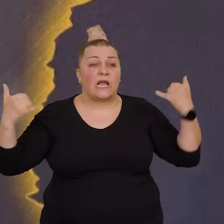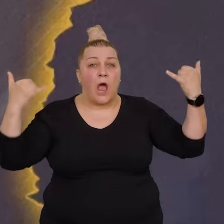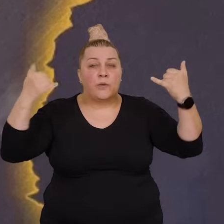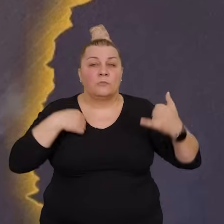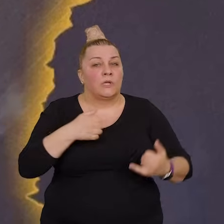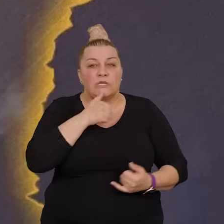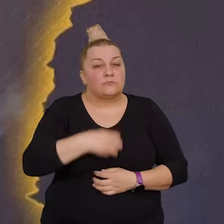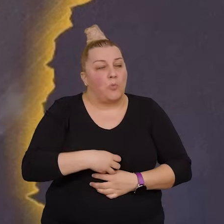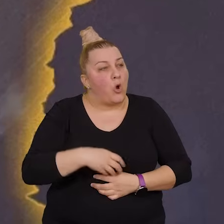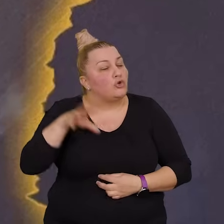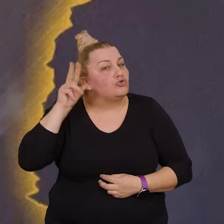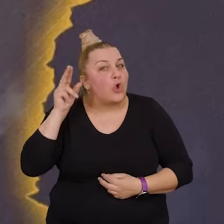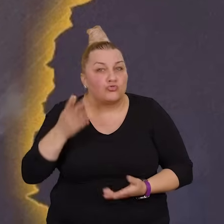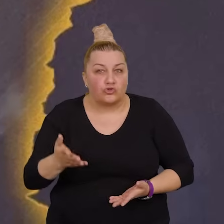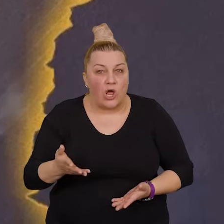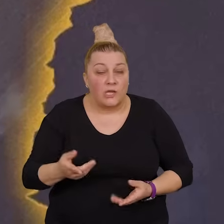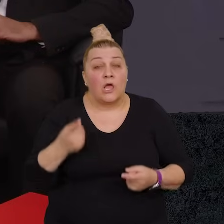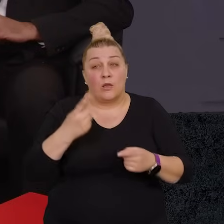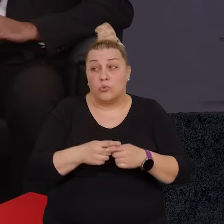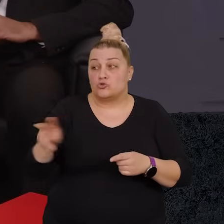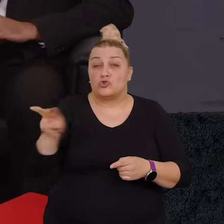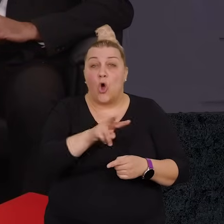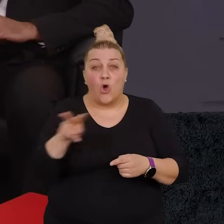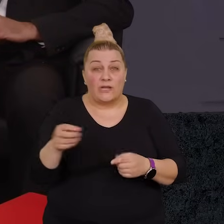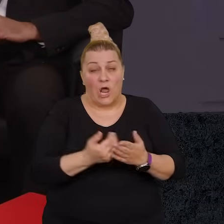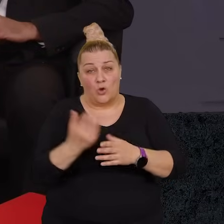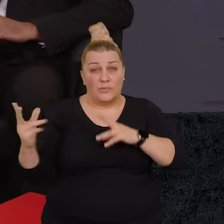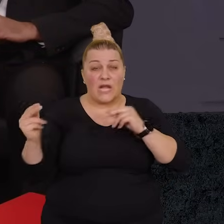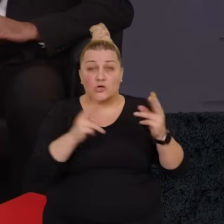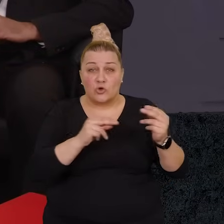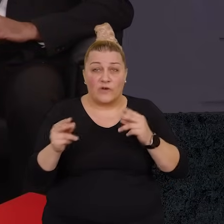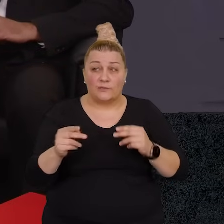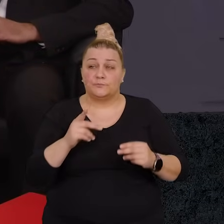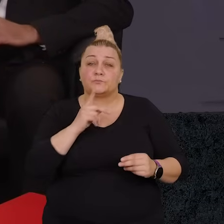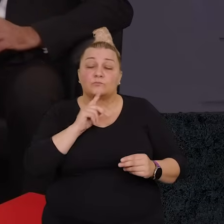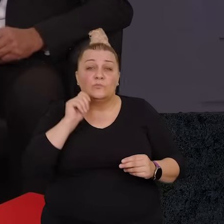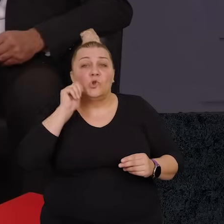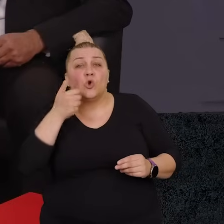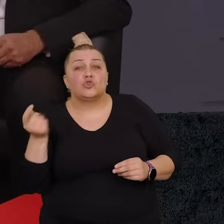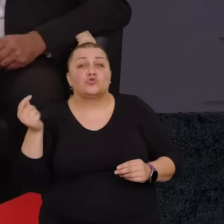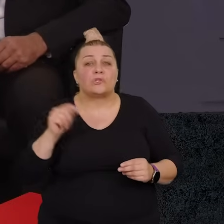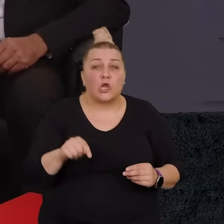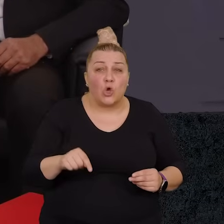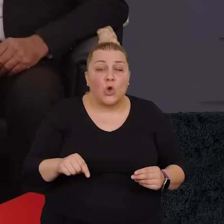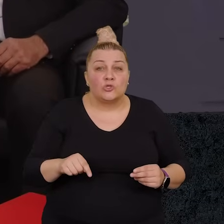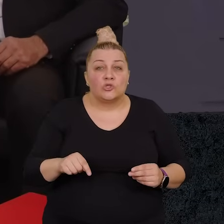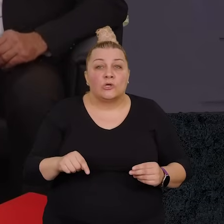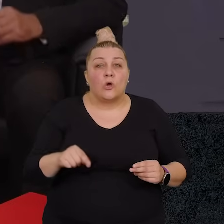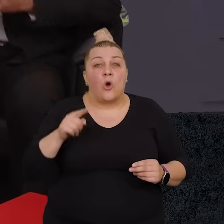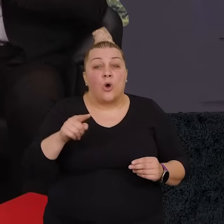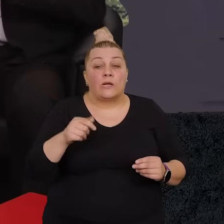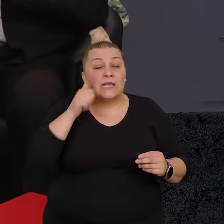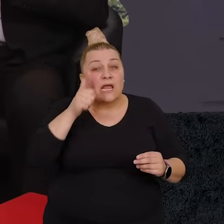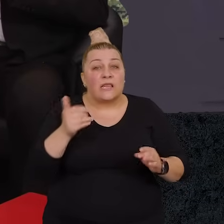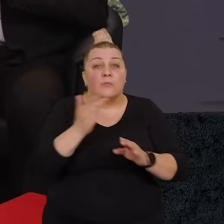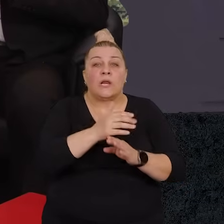drugo, oni između sebe, kad bi razgovarali, ko će doći sutra, oni kažu, oni ne bi po cijelu noć spavali prije